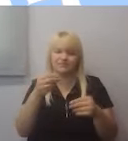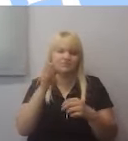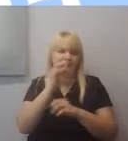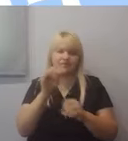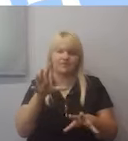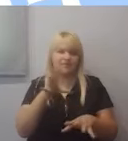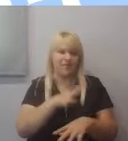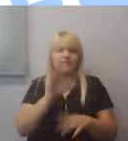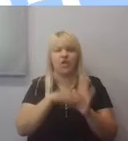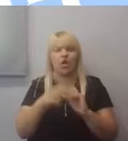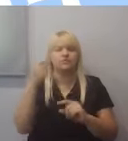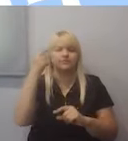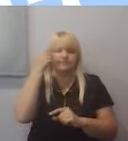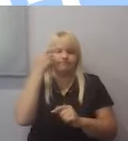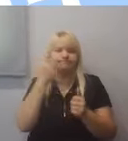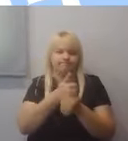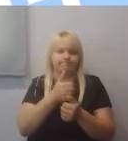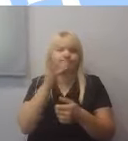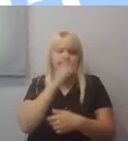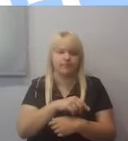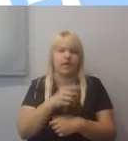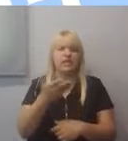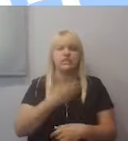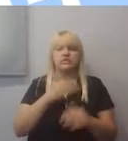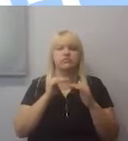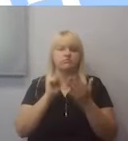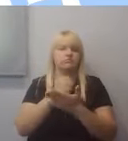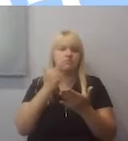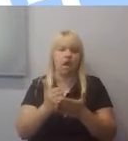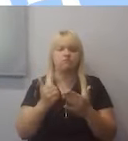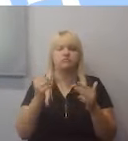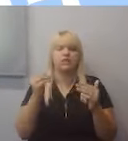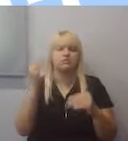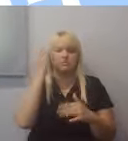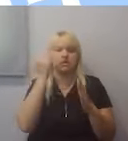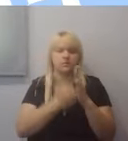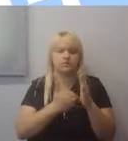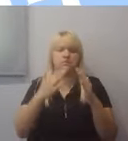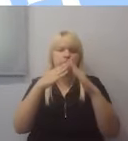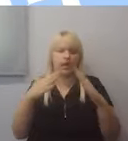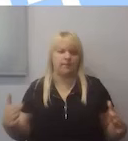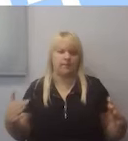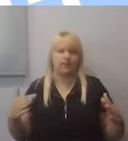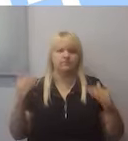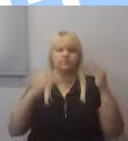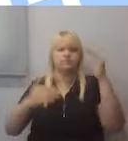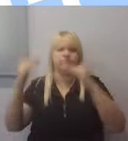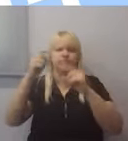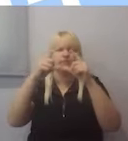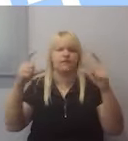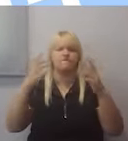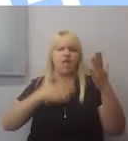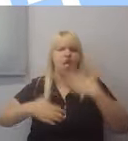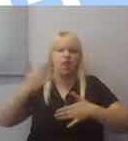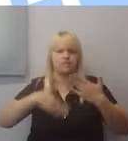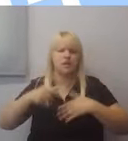aizdomāties izdzīvošanas pamatprincipi tā ir tāda piramīda un pašā augšā ir vēlme ja nav vēlme